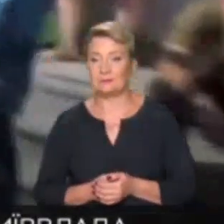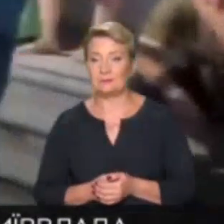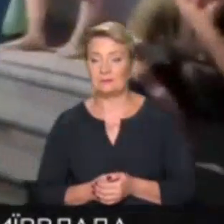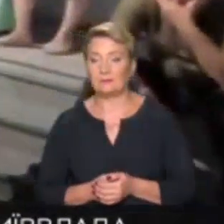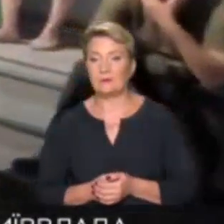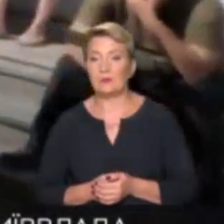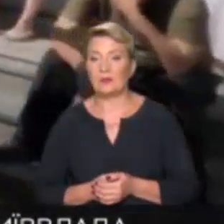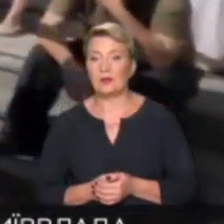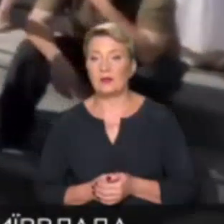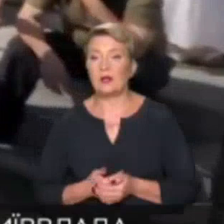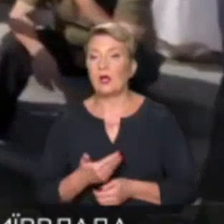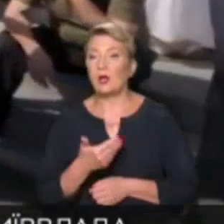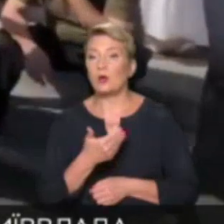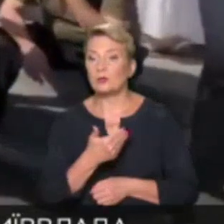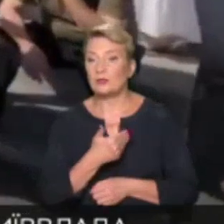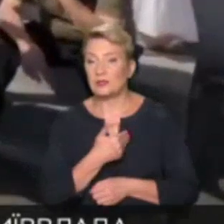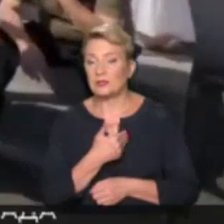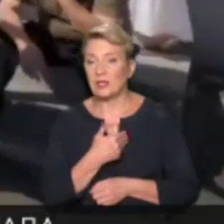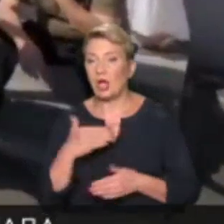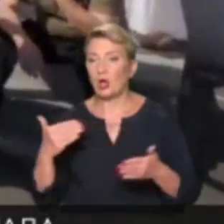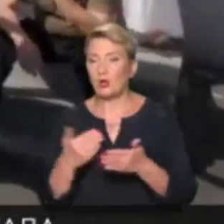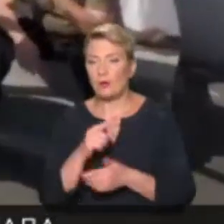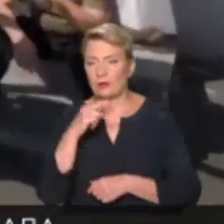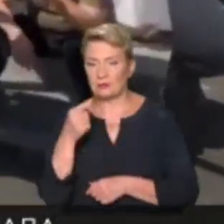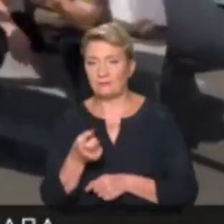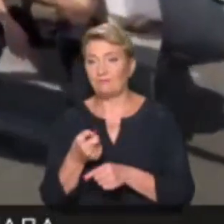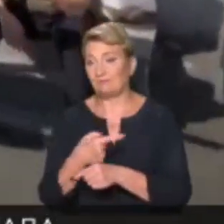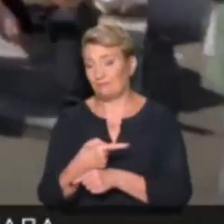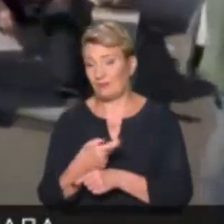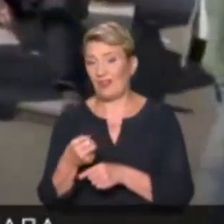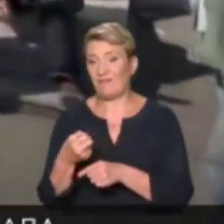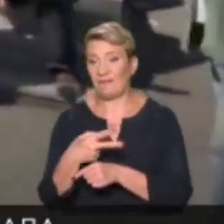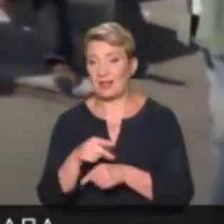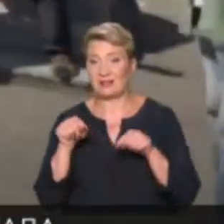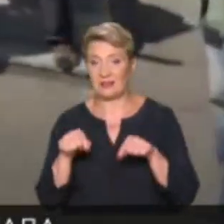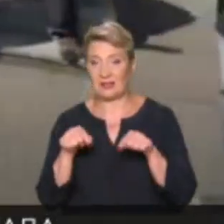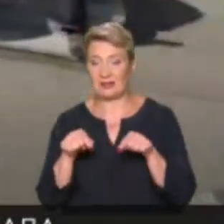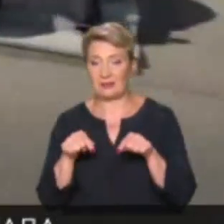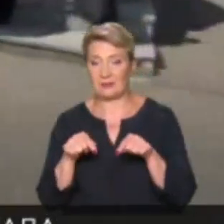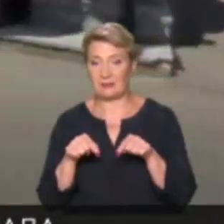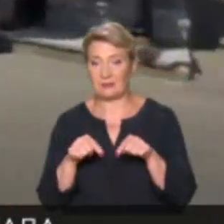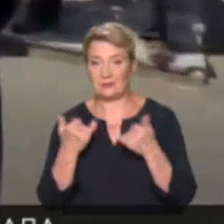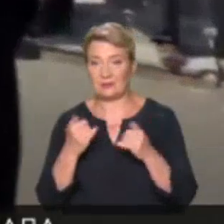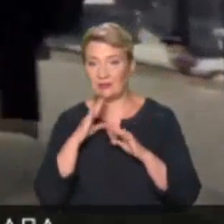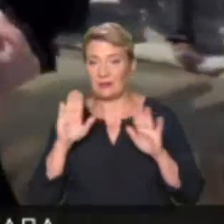Хочеш до Росії? Москва, Росія, чемодан. Тому що скільки...